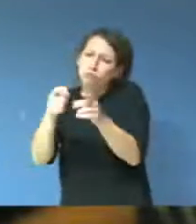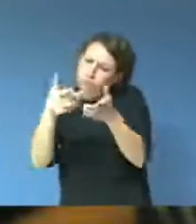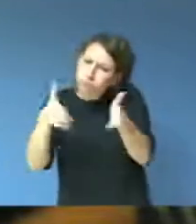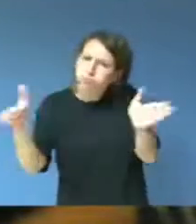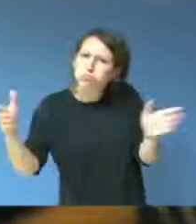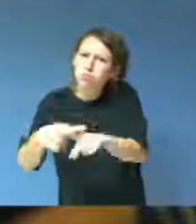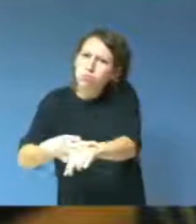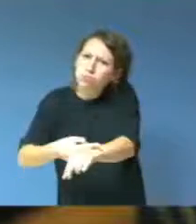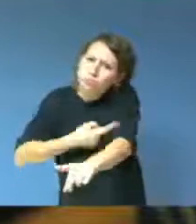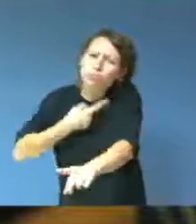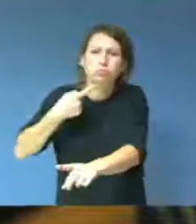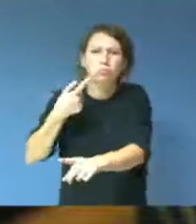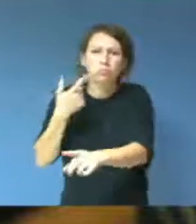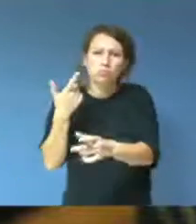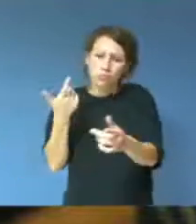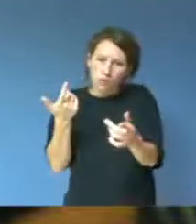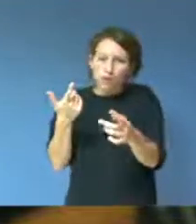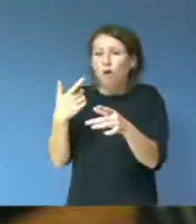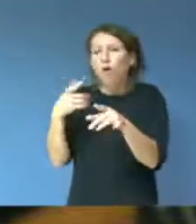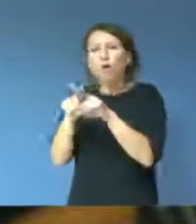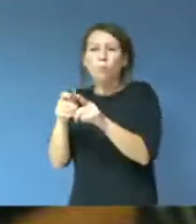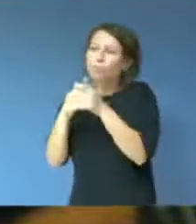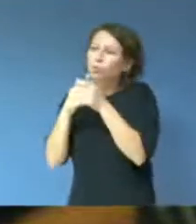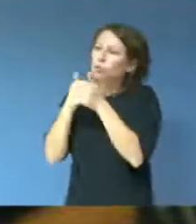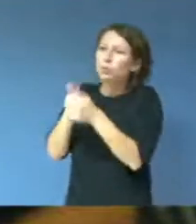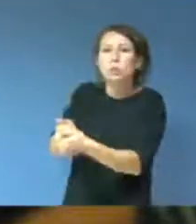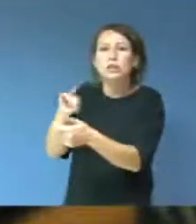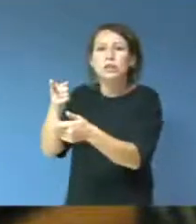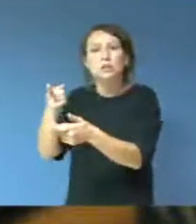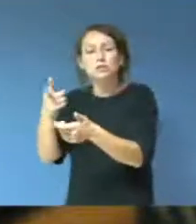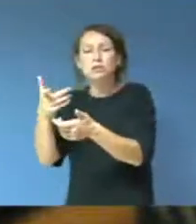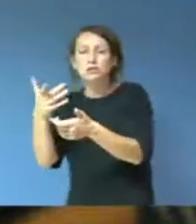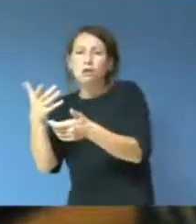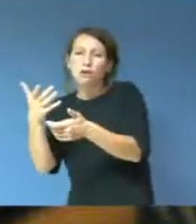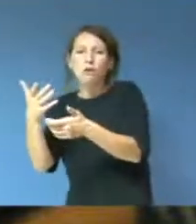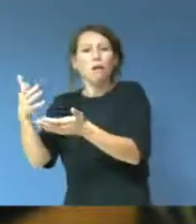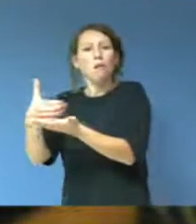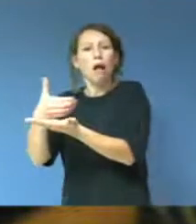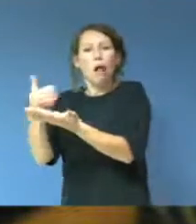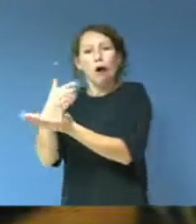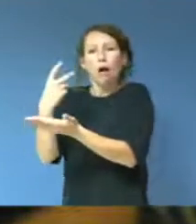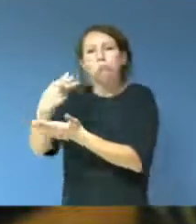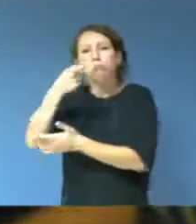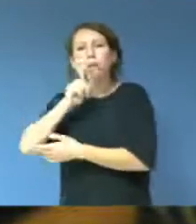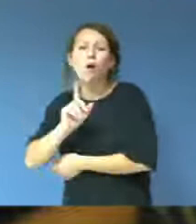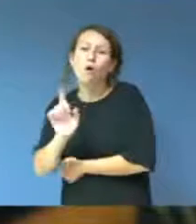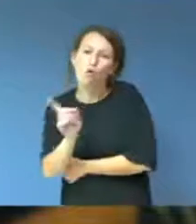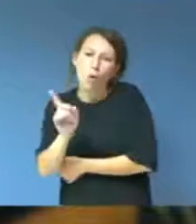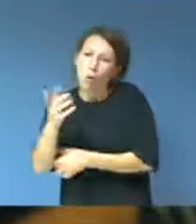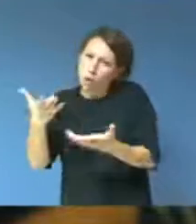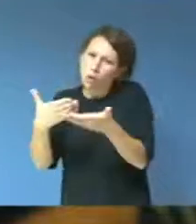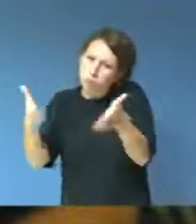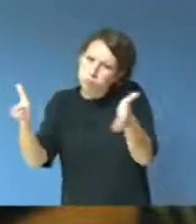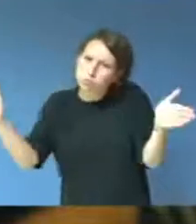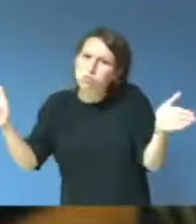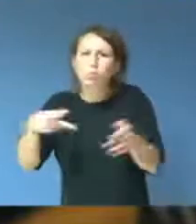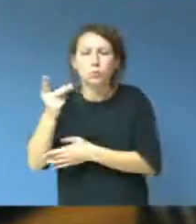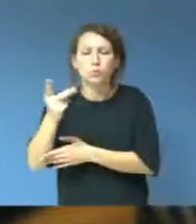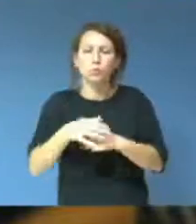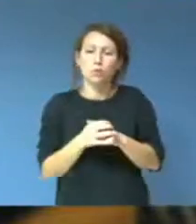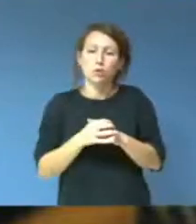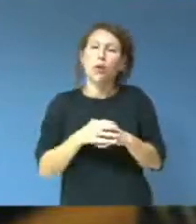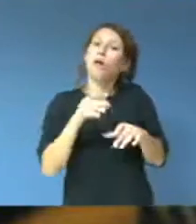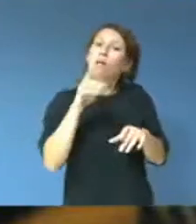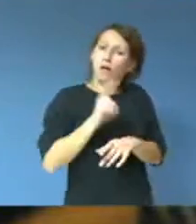personnel. Sur un plan plus général, je dirais que c'est ça, au-delà du fait que cette aide est prévue par la loi, il faut tout de même rappeler